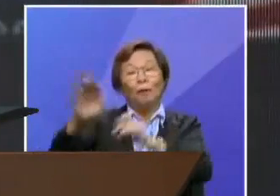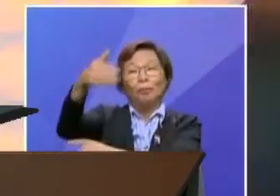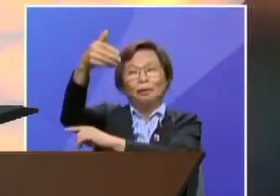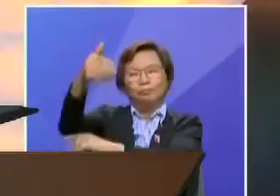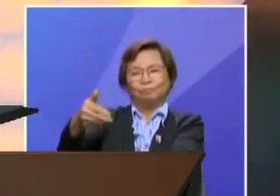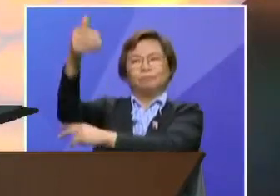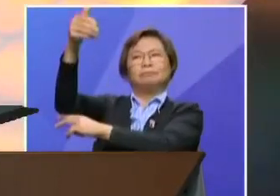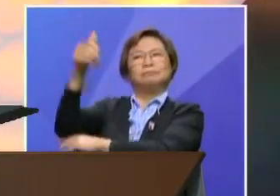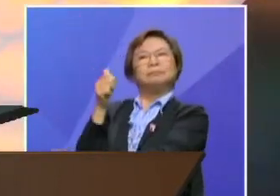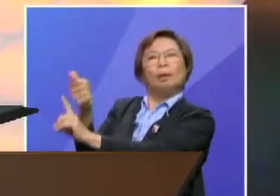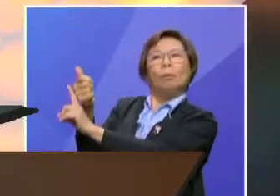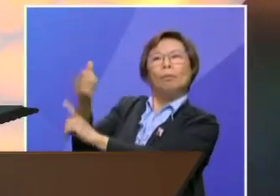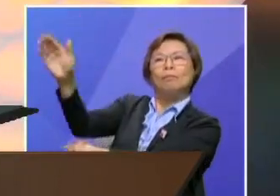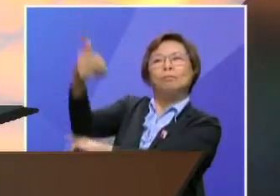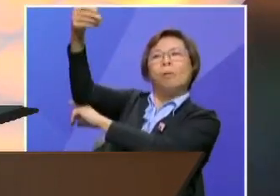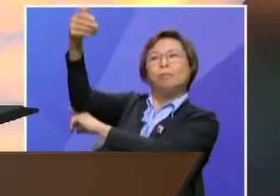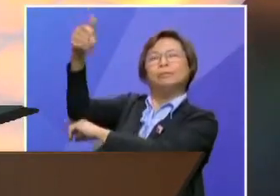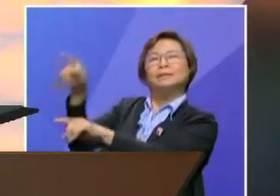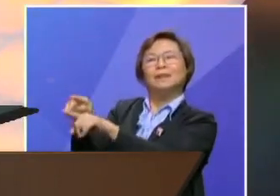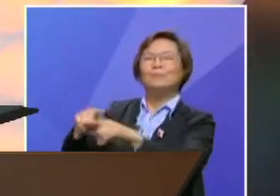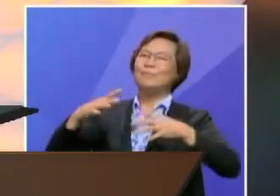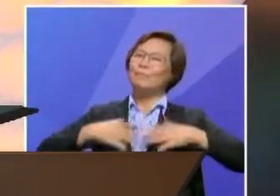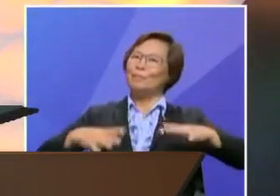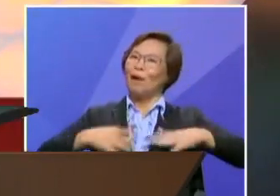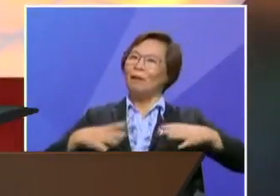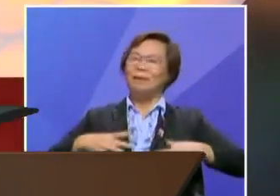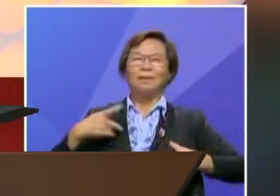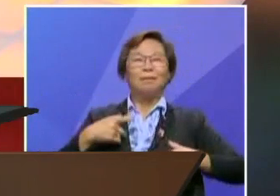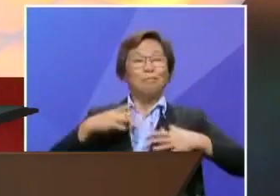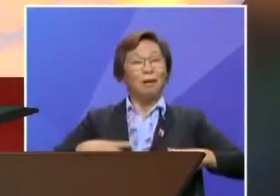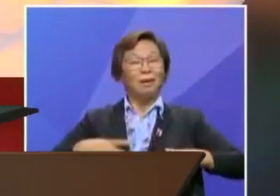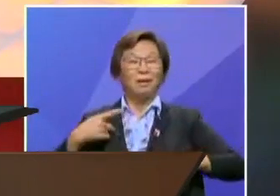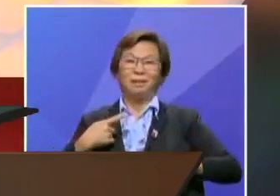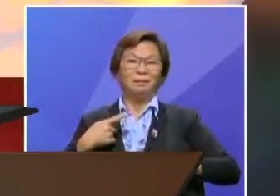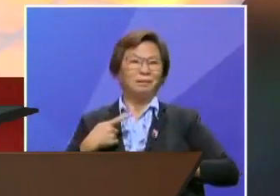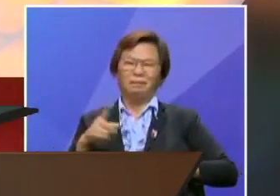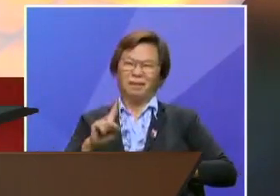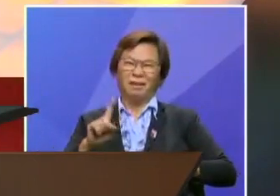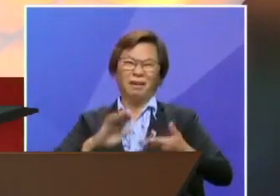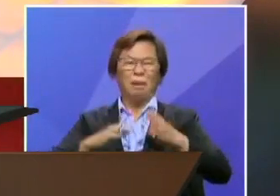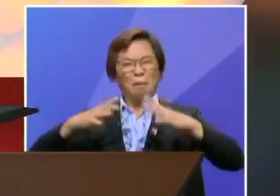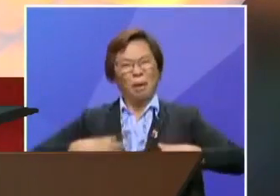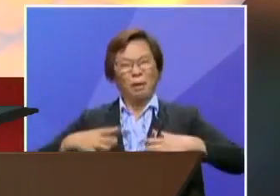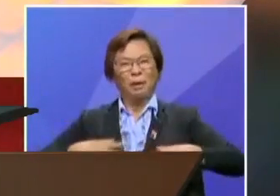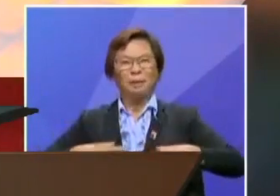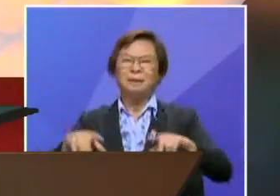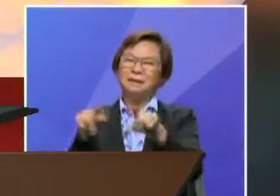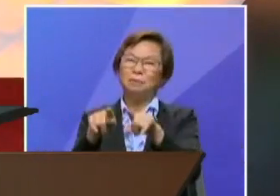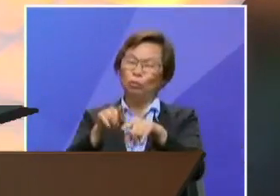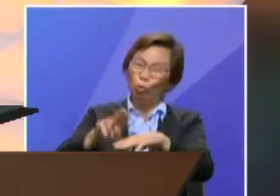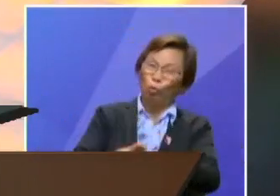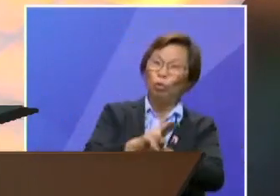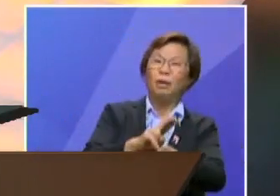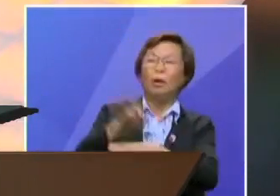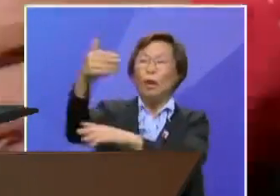berdiri tegak sendiri. Sama jugalah soal pakaian, kita tak galakkan untuk dia dijadikan pakaian.